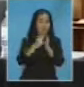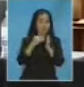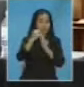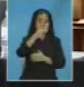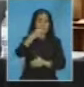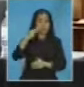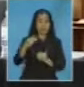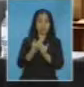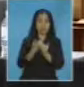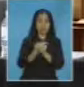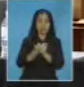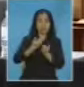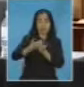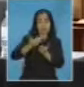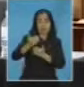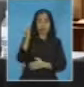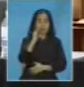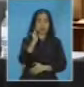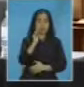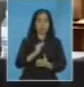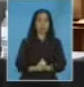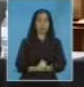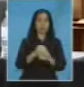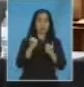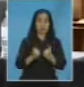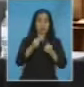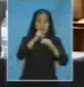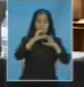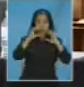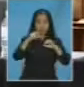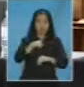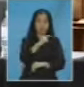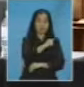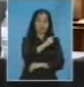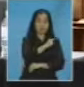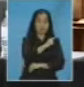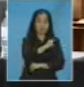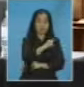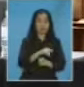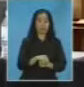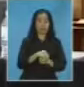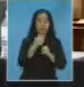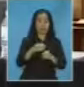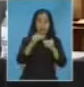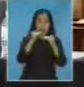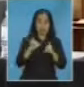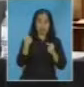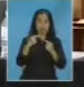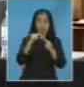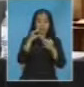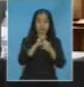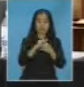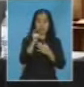ไม่มีค่าใช้จ่ายมาเป็นอุปสรรคในการที่จะเข้าถึงข้อมูลเหล่านั้นซึ่งรัฐเนี่ยจะต้องดูแลในเรื่องนี้นอกจากนี้เนี่ยมันรวมถึงการเข้าถึ